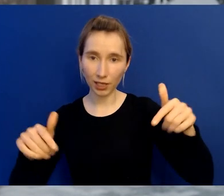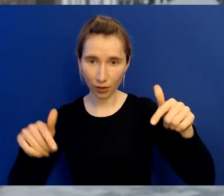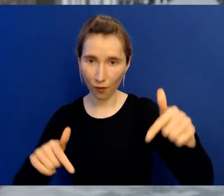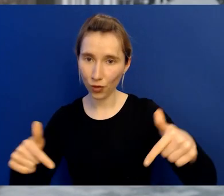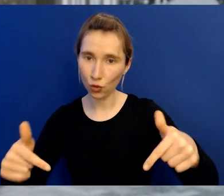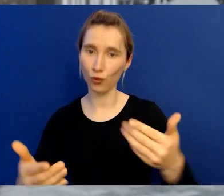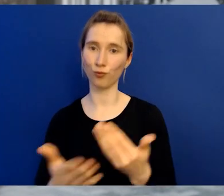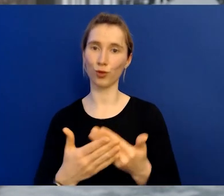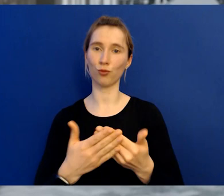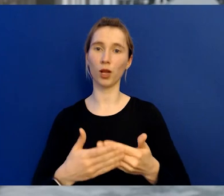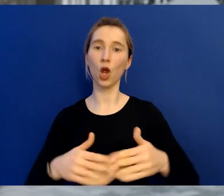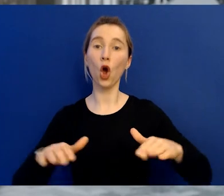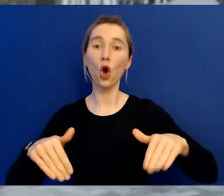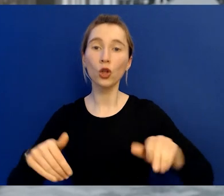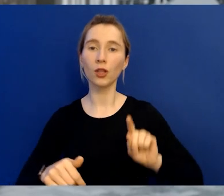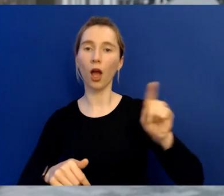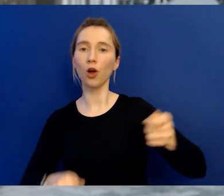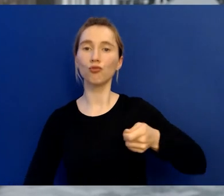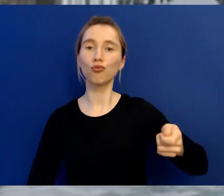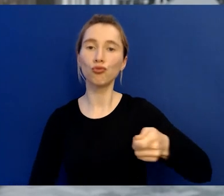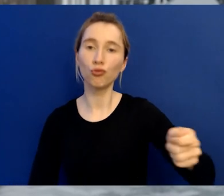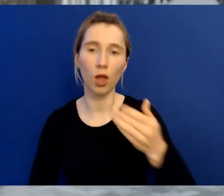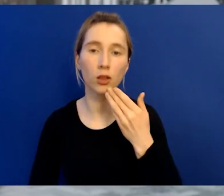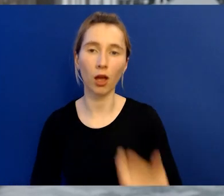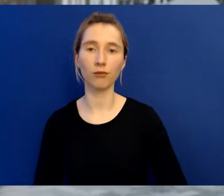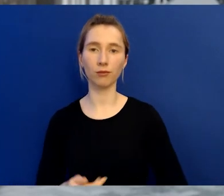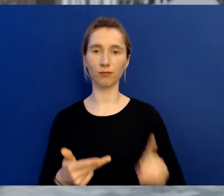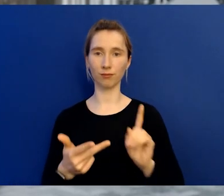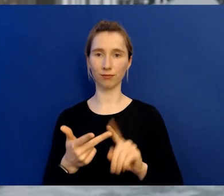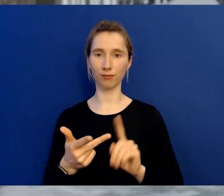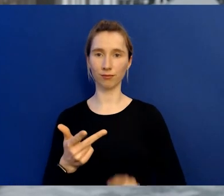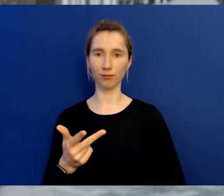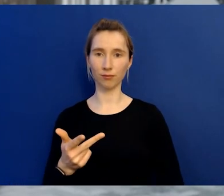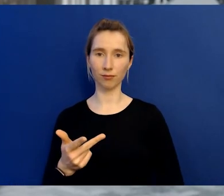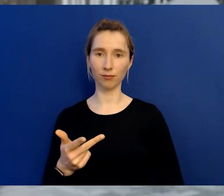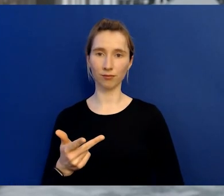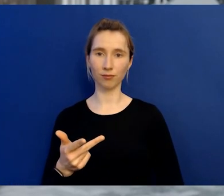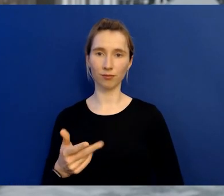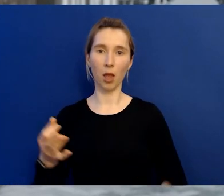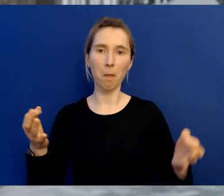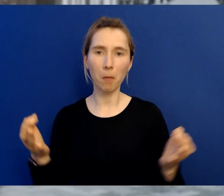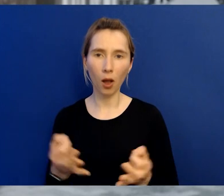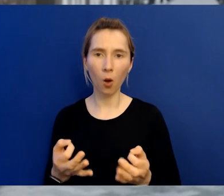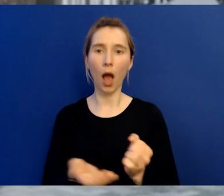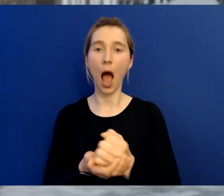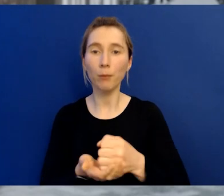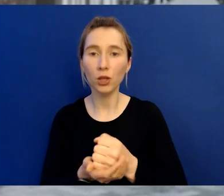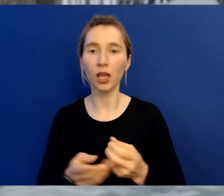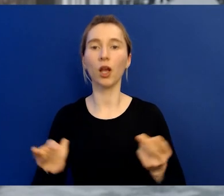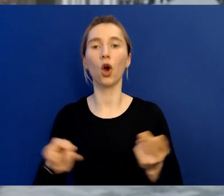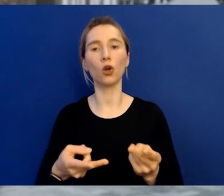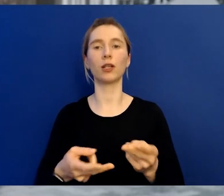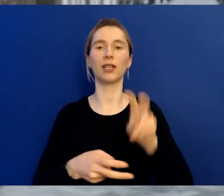zum Beispiel mit dem Hund rausgehen muss, wenn man medizinische Versorgung braucht